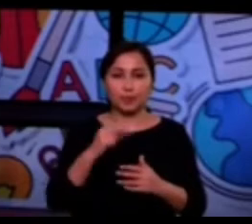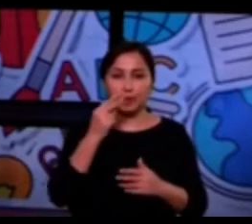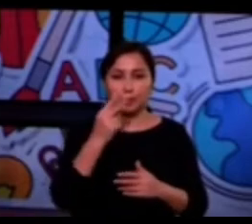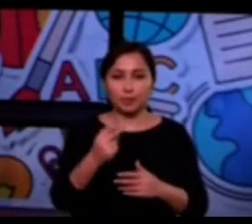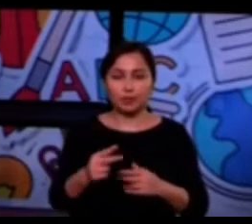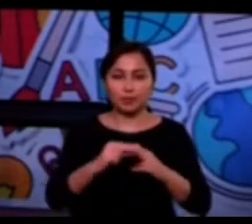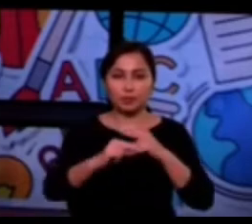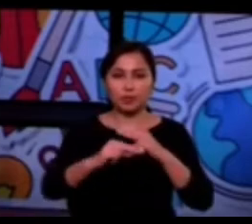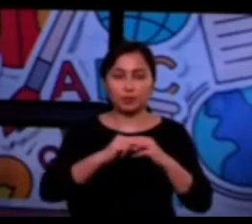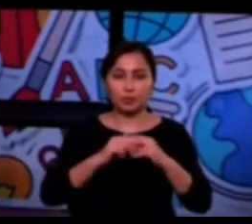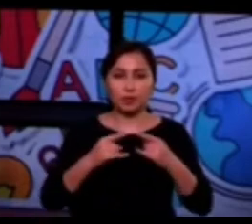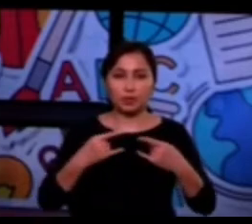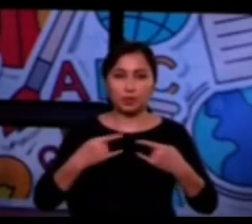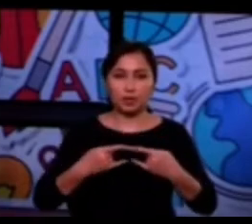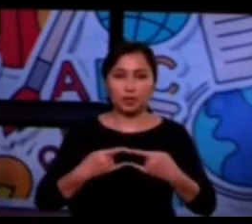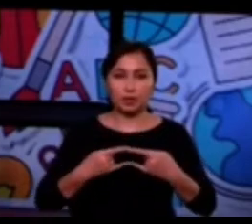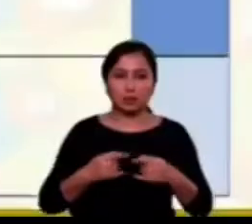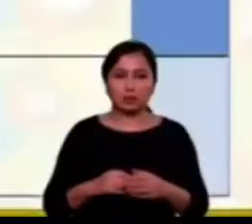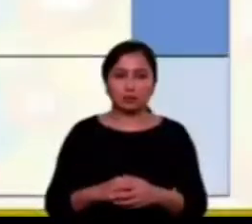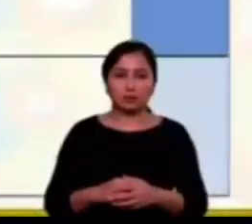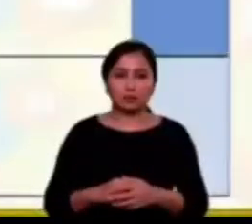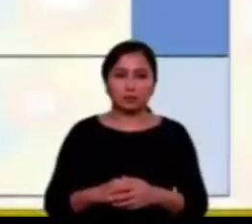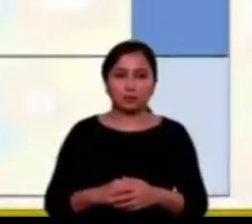Посмотрите внимательно на экран.